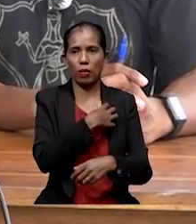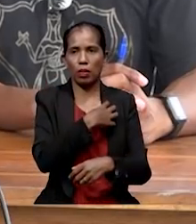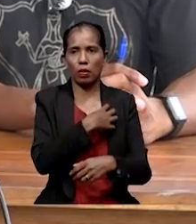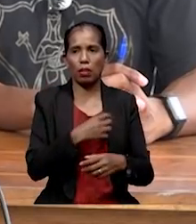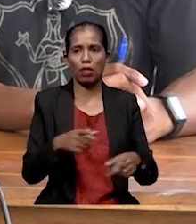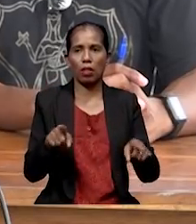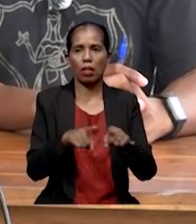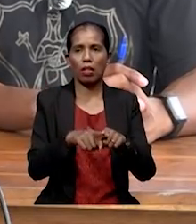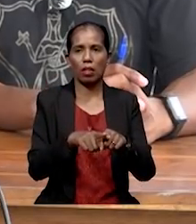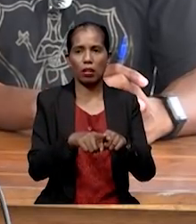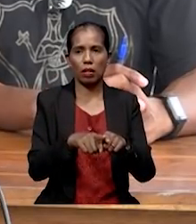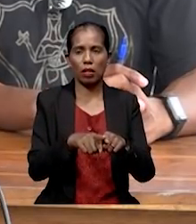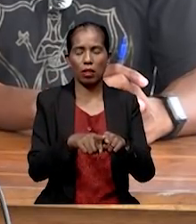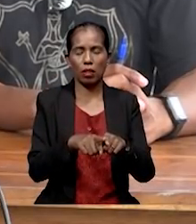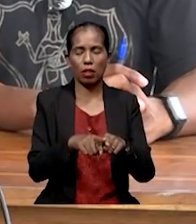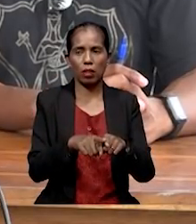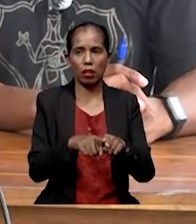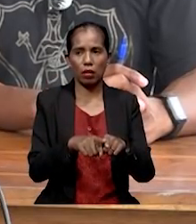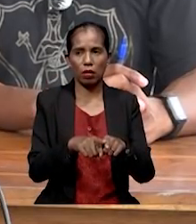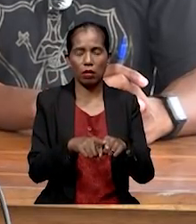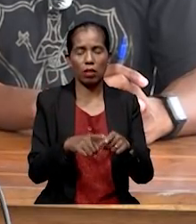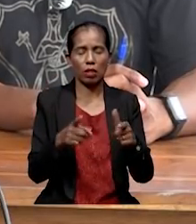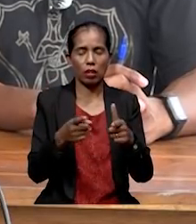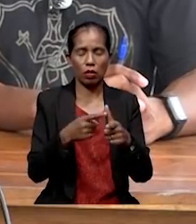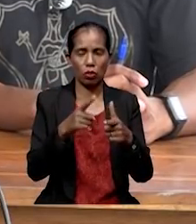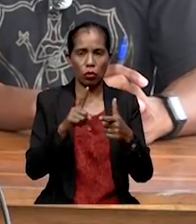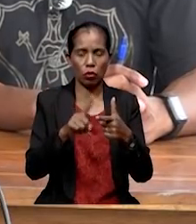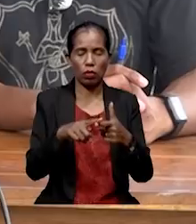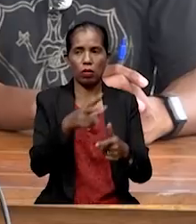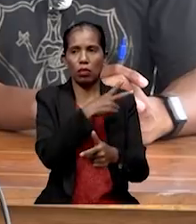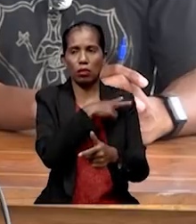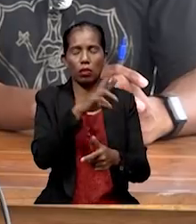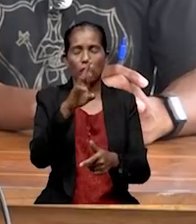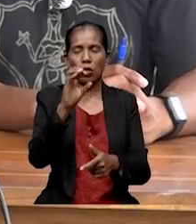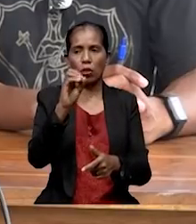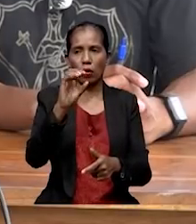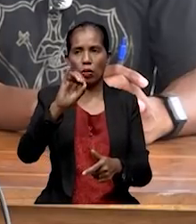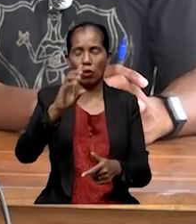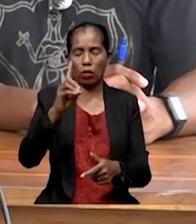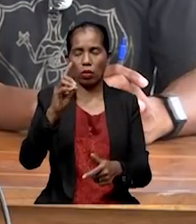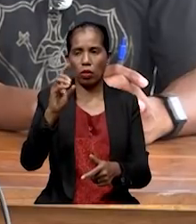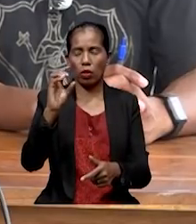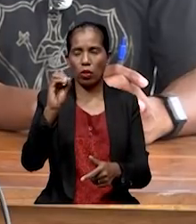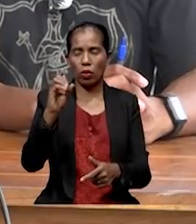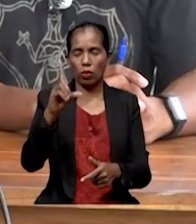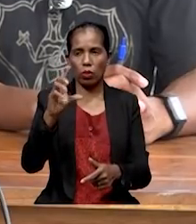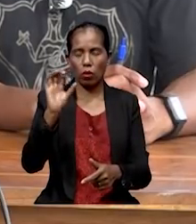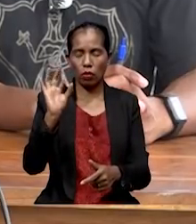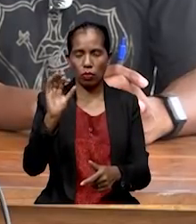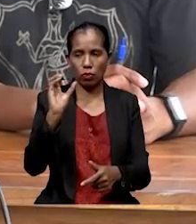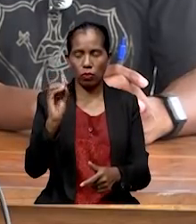hanesa un alin dehan katak segundo sargento Rodolfo Simenes Husi Naval, ini intervensi yang ini.